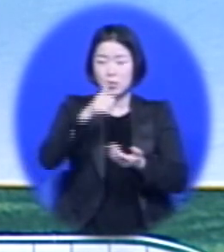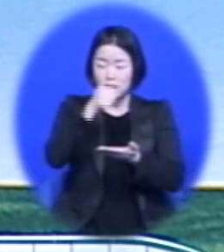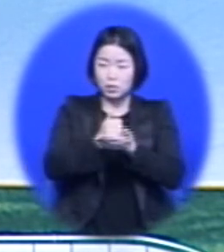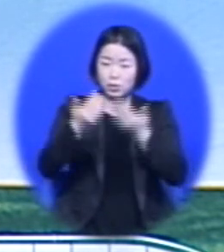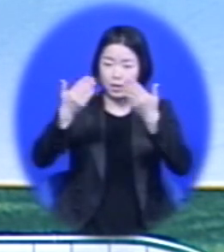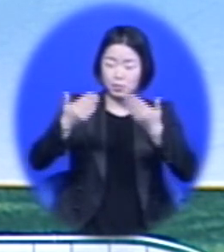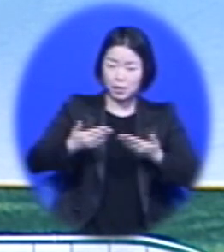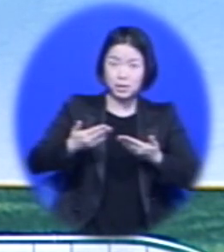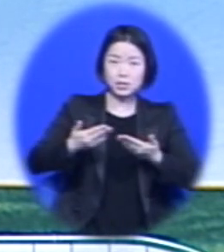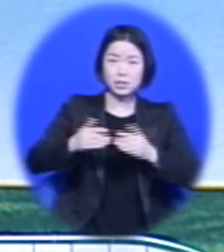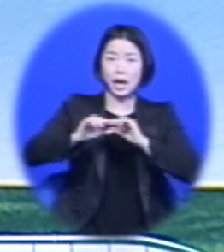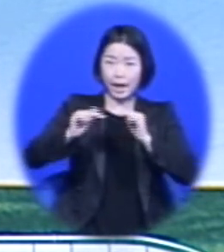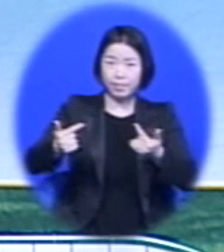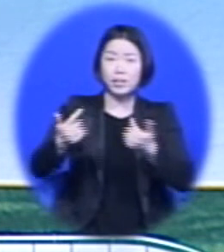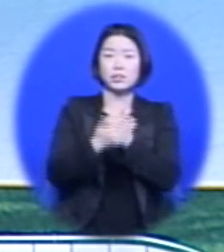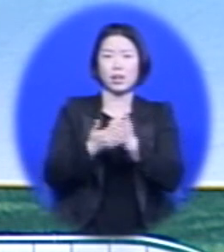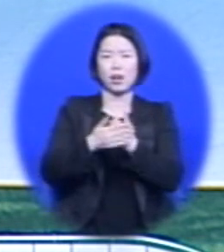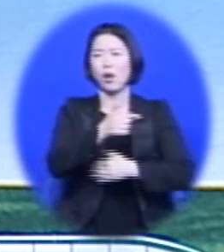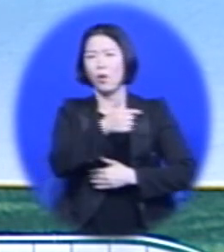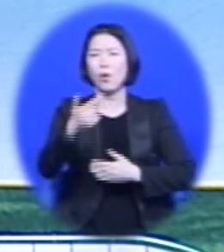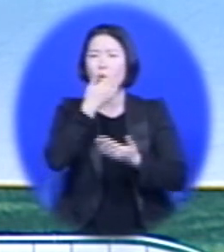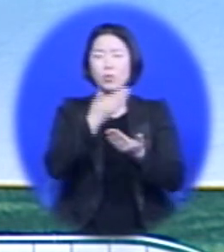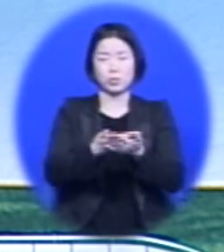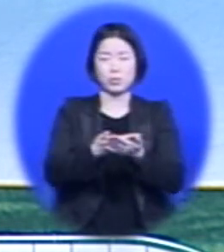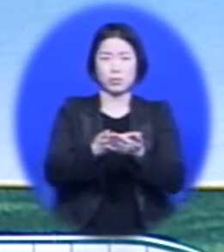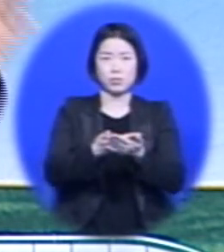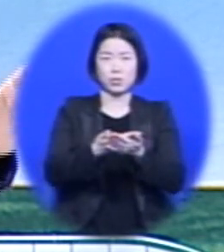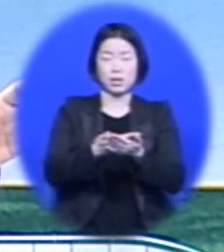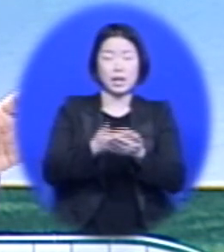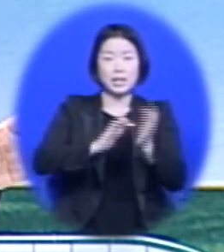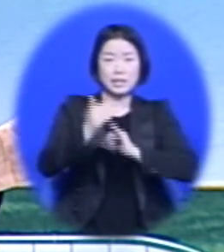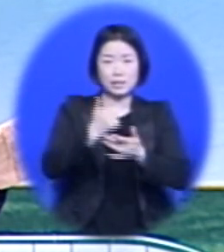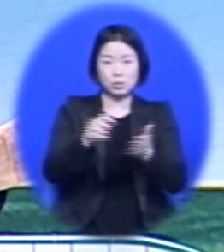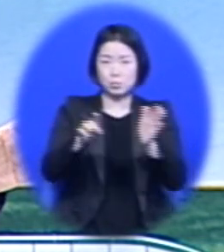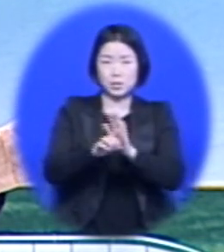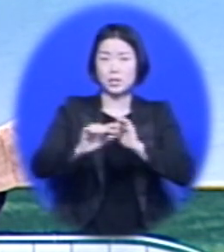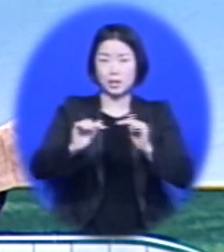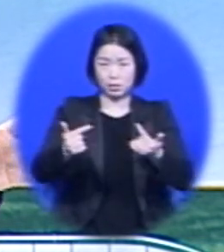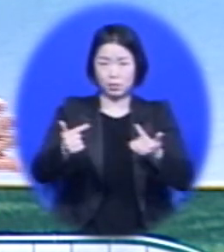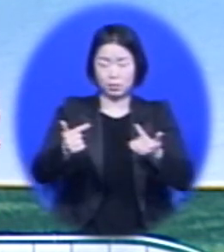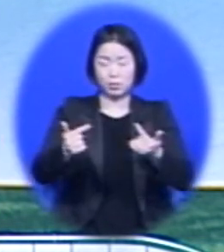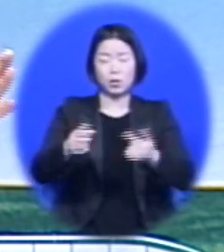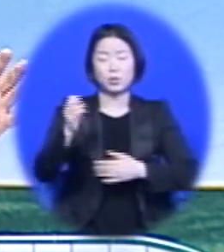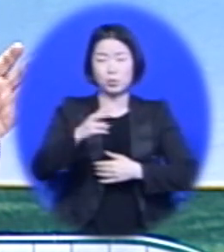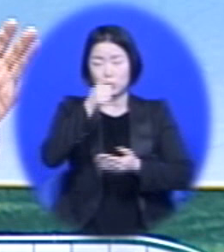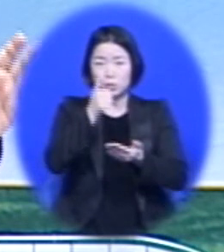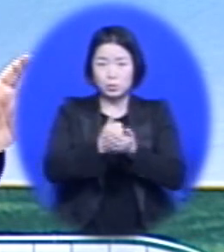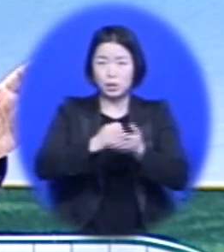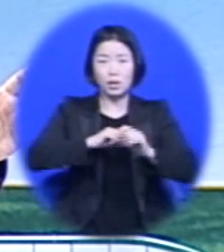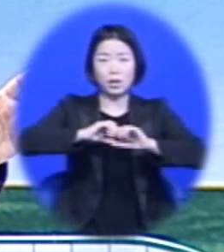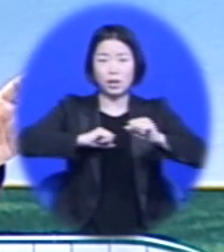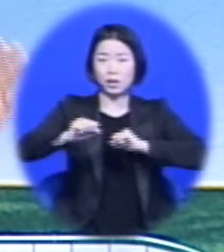은혜가 귀한 거잖아요. 만약에 예수를 믿으면 죄를 전혀 짓지 않게 된다면 그러면 정죄받지